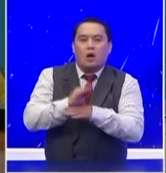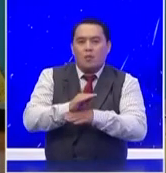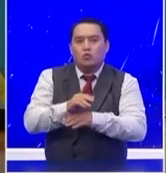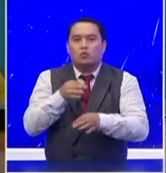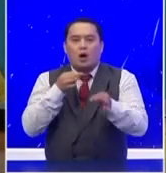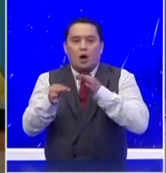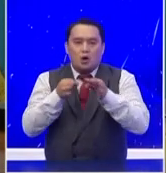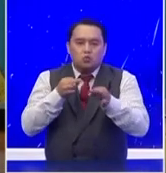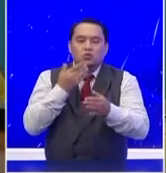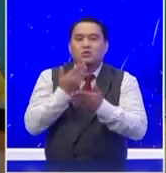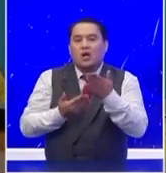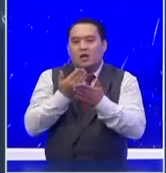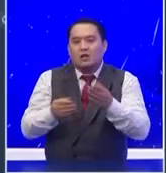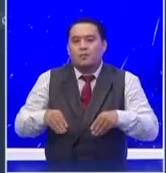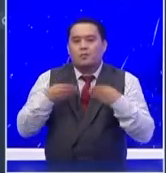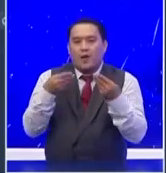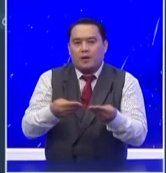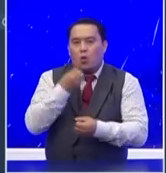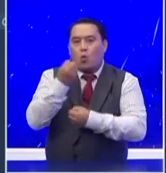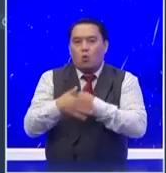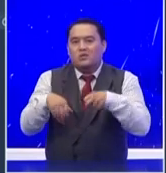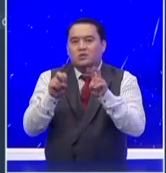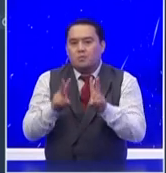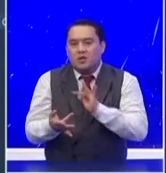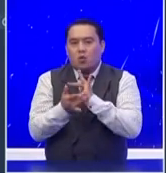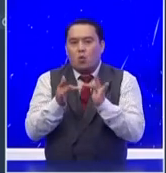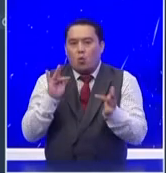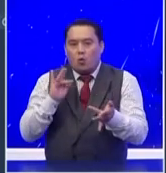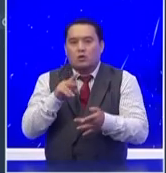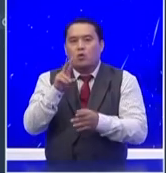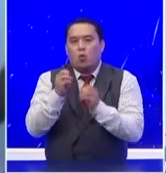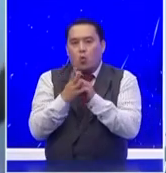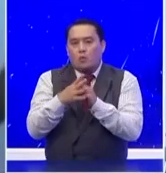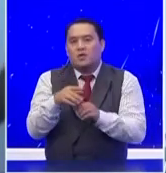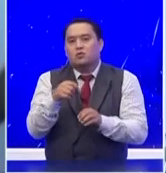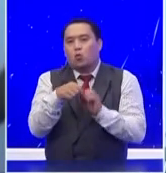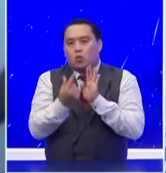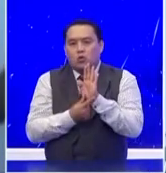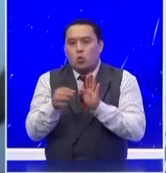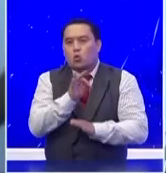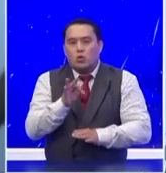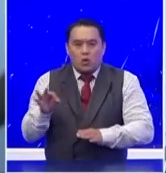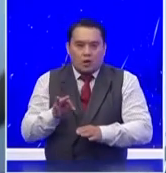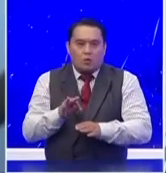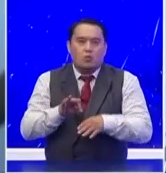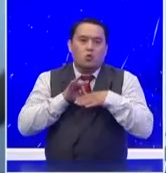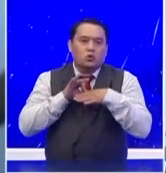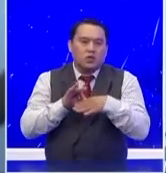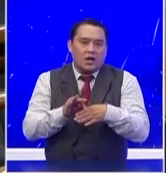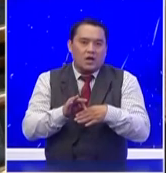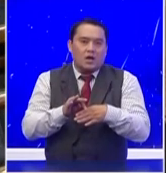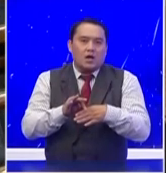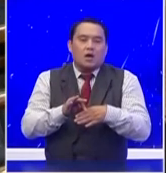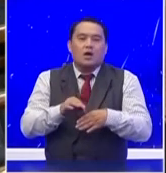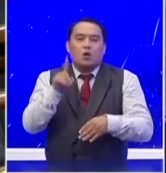жасап, консультациялық кеңестерін береді. Орталық мамандарының онлайн байланысы күн сайын сағат 15:00 мен 17:00 арасында өткізіледі.